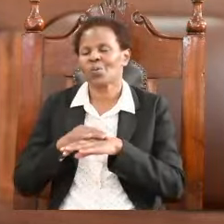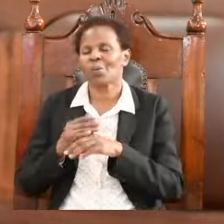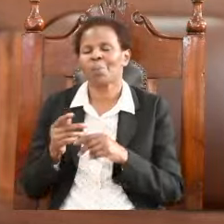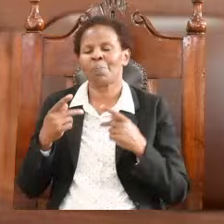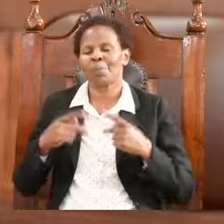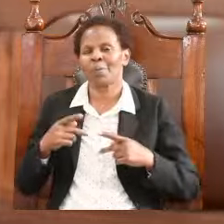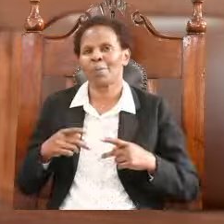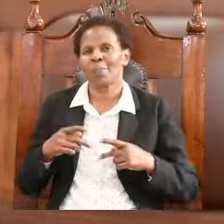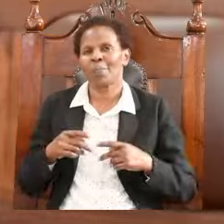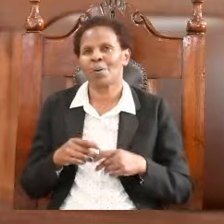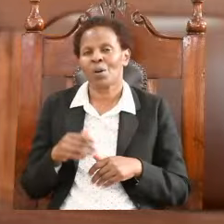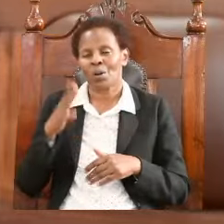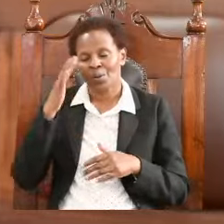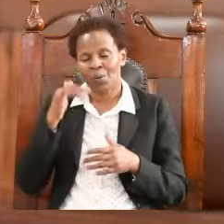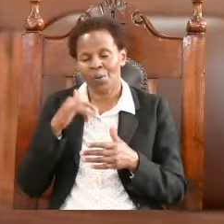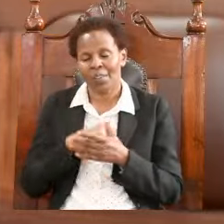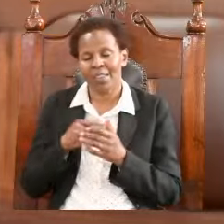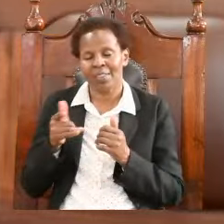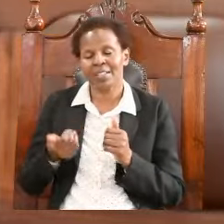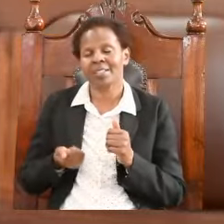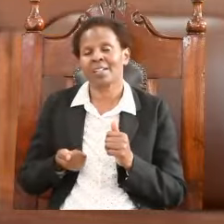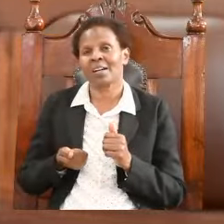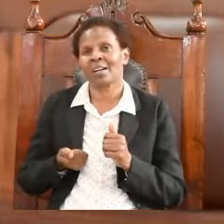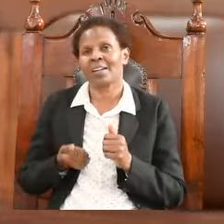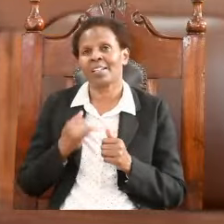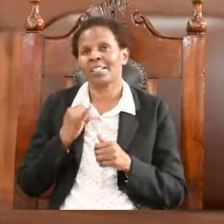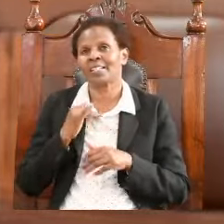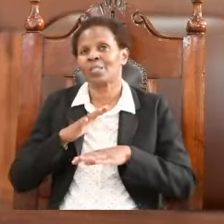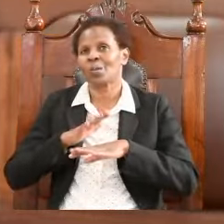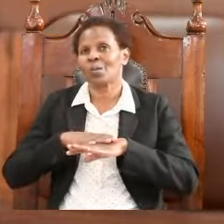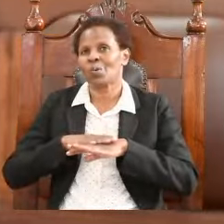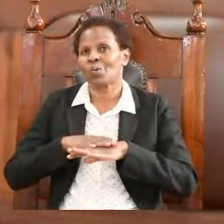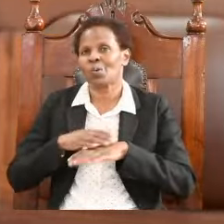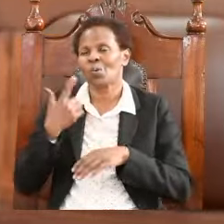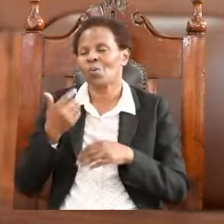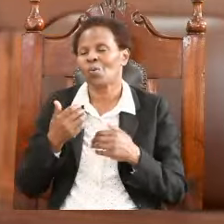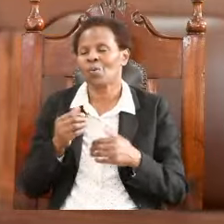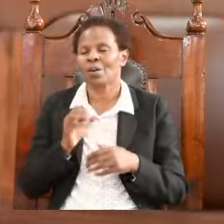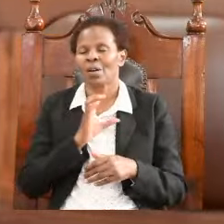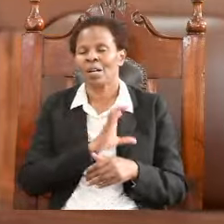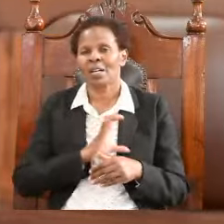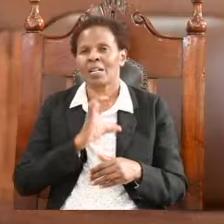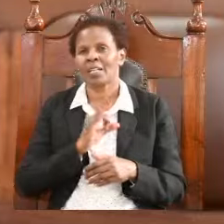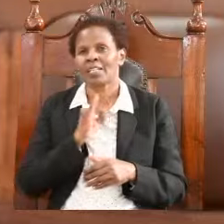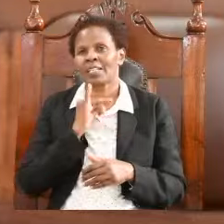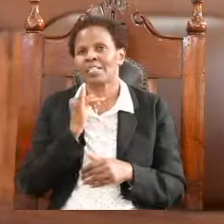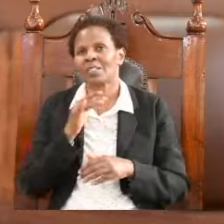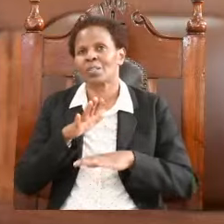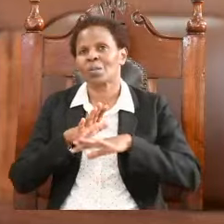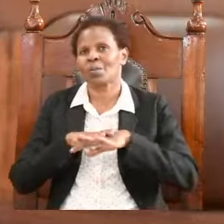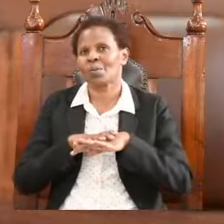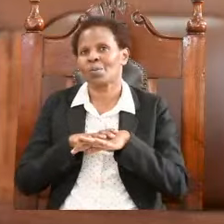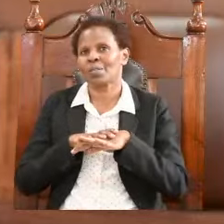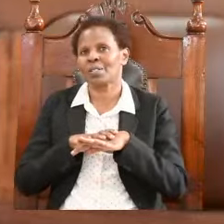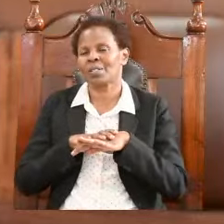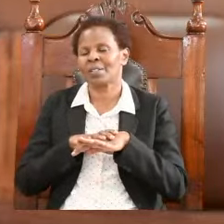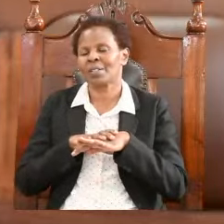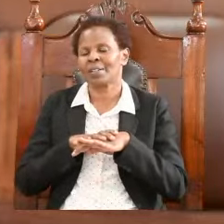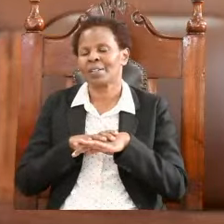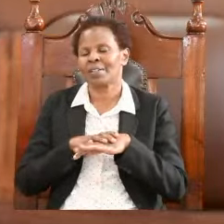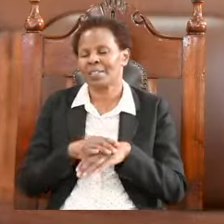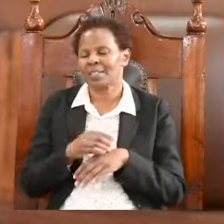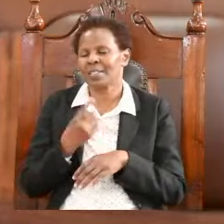no ugitikie muiretu uyu urakuo ni muiretu ukiri na mitugo miega arorwo ni aya mamukuwite